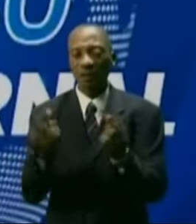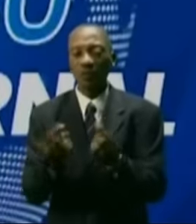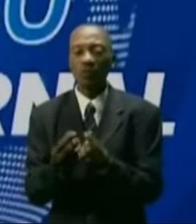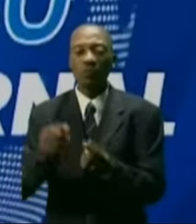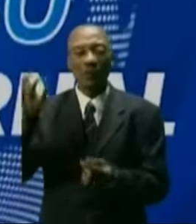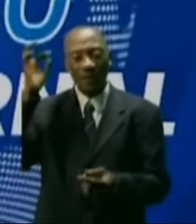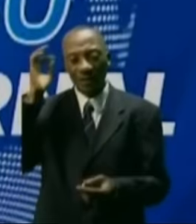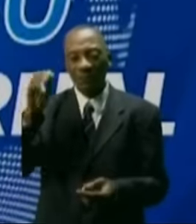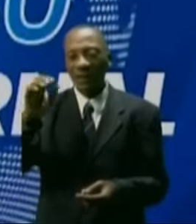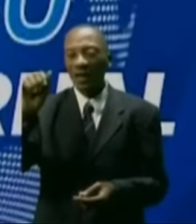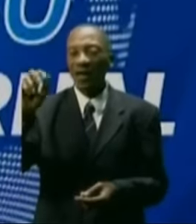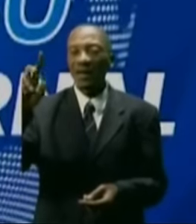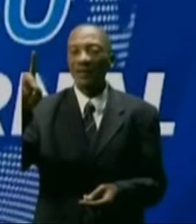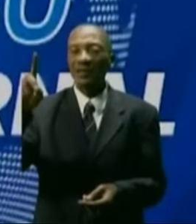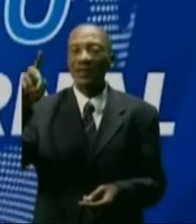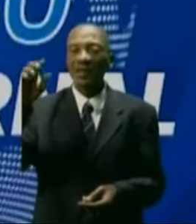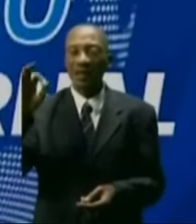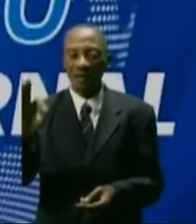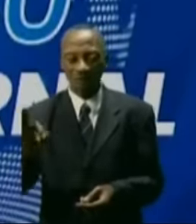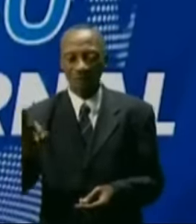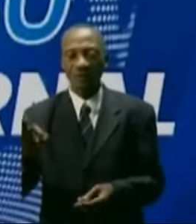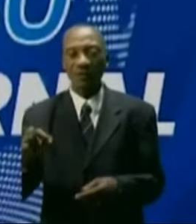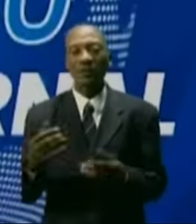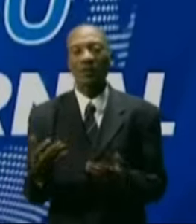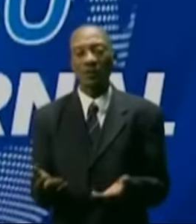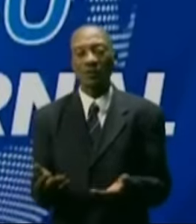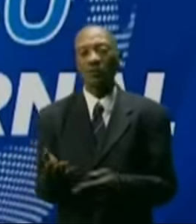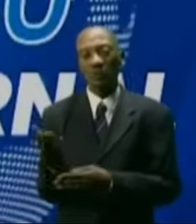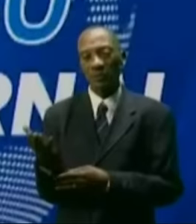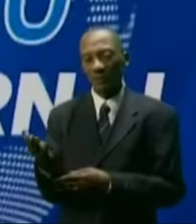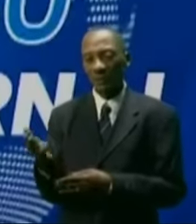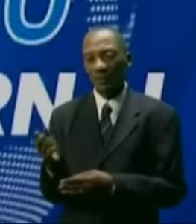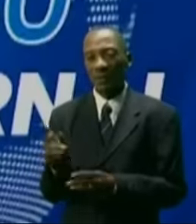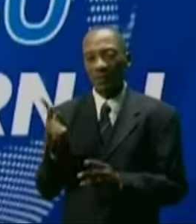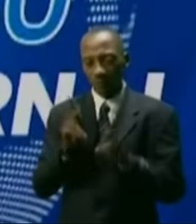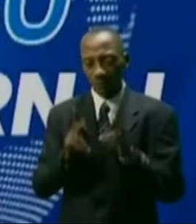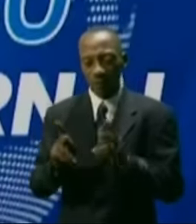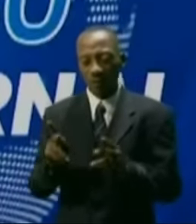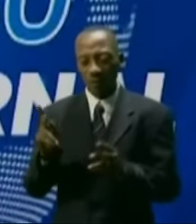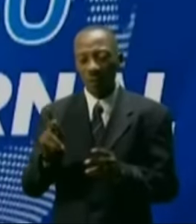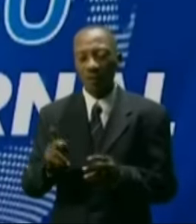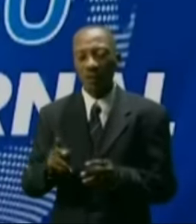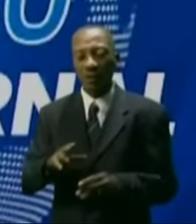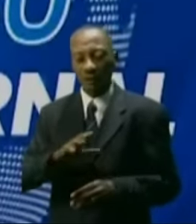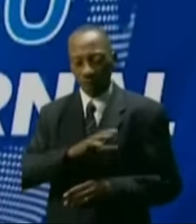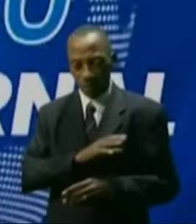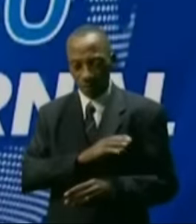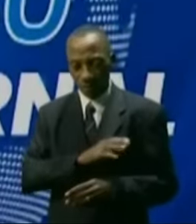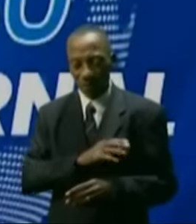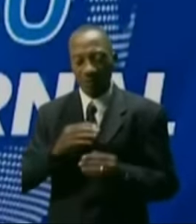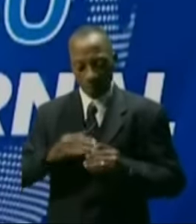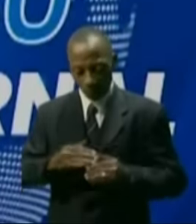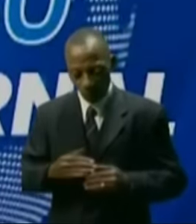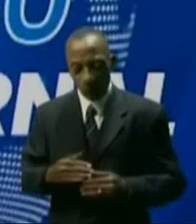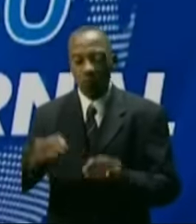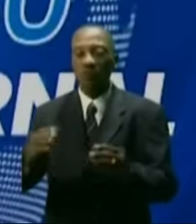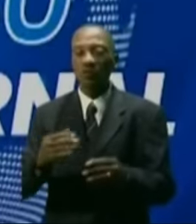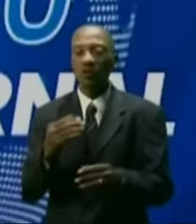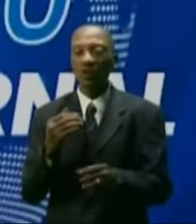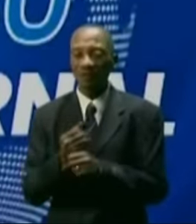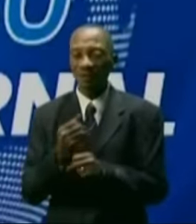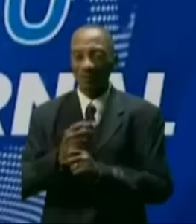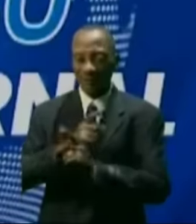sa détermination à poursuivre sans relâche les opérations de traque de ces terroristes, lesquelles ont permis